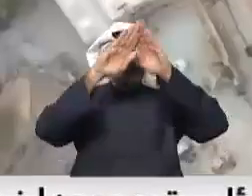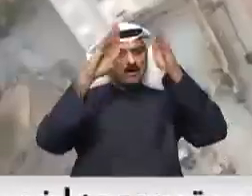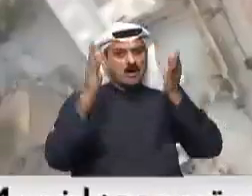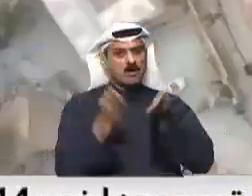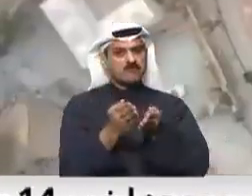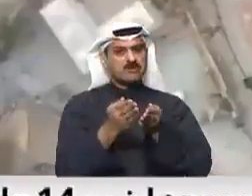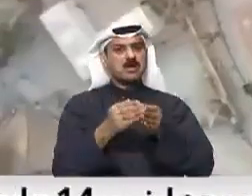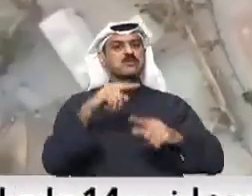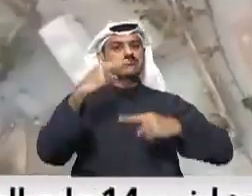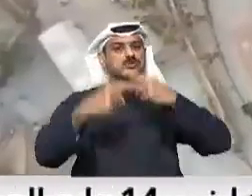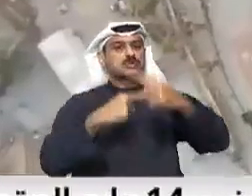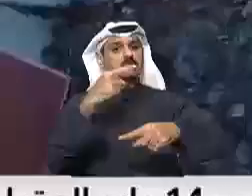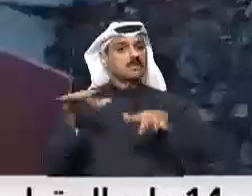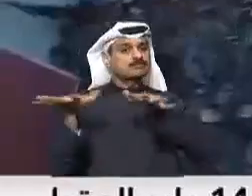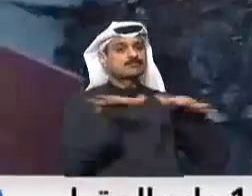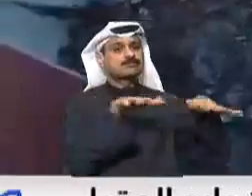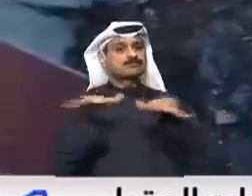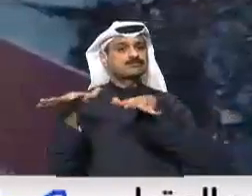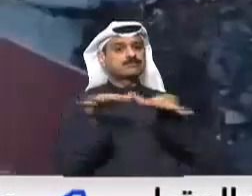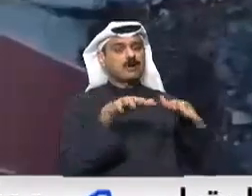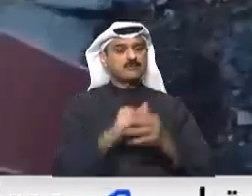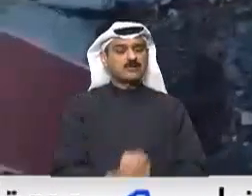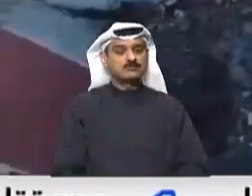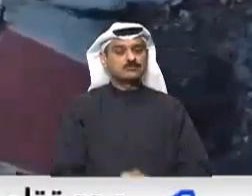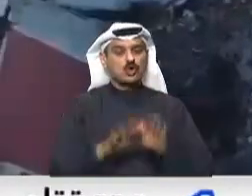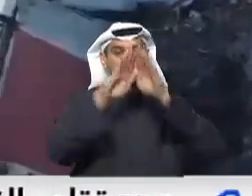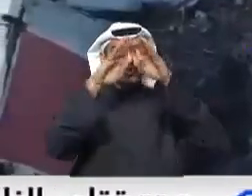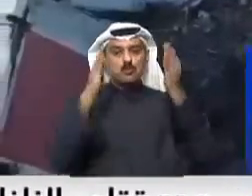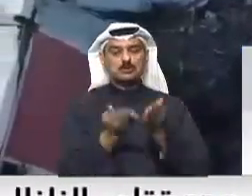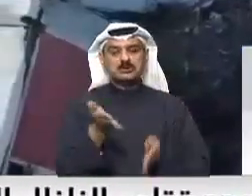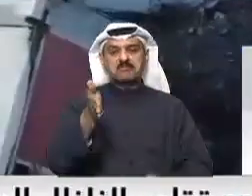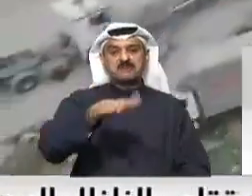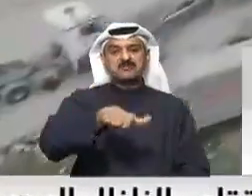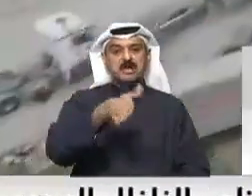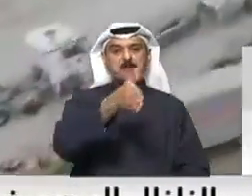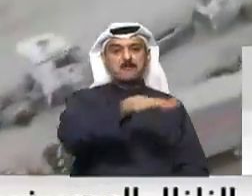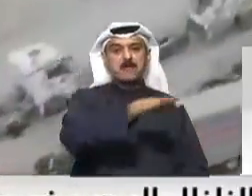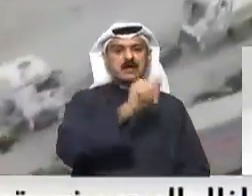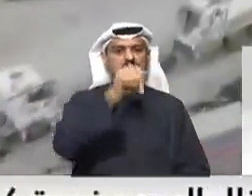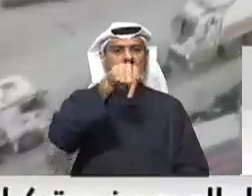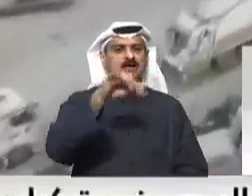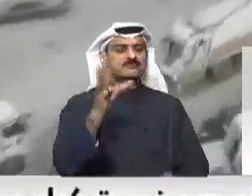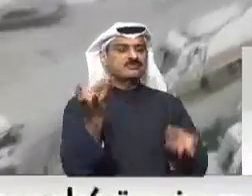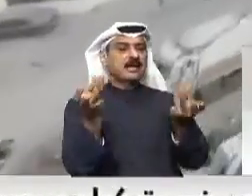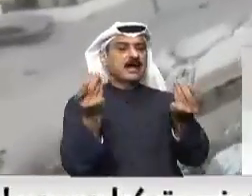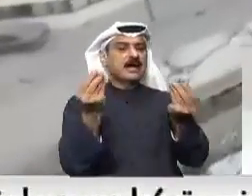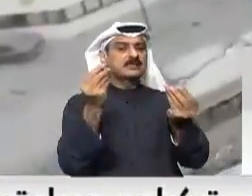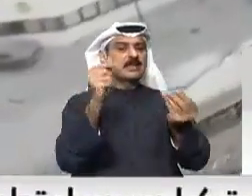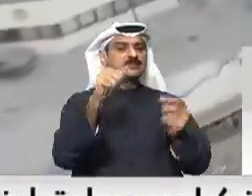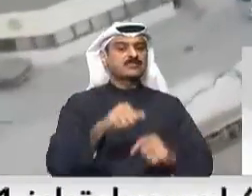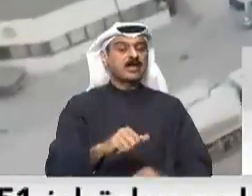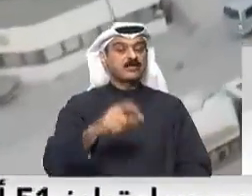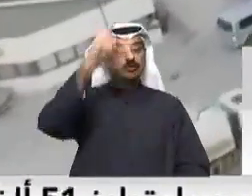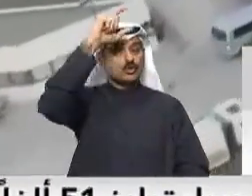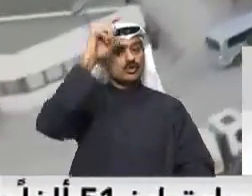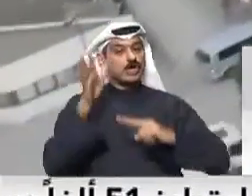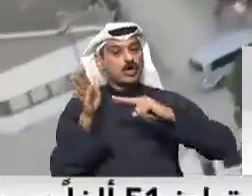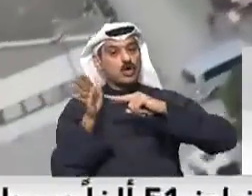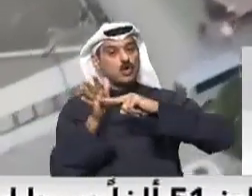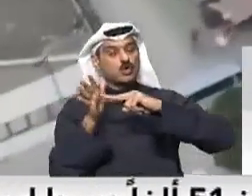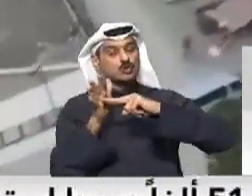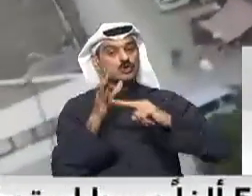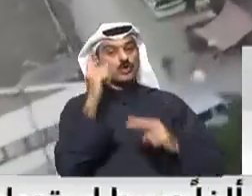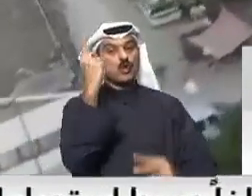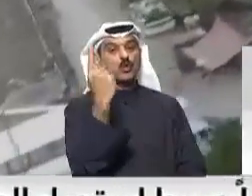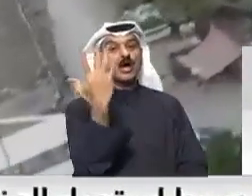تريد التوقف ارتفع اجمالي عدد الوفيات جراء الزلزال الذي ضرب تركيا وشمال سوريا الى